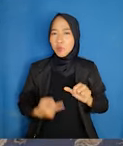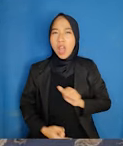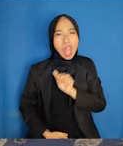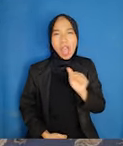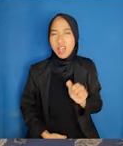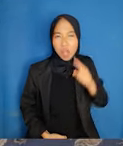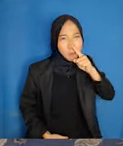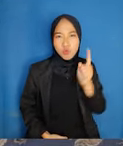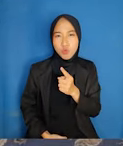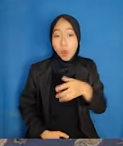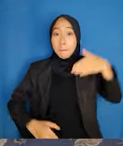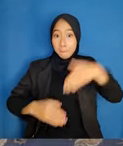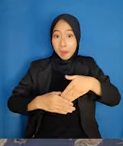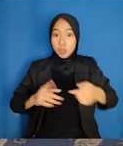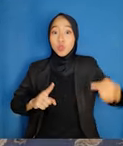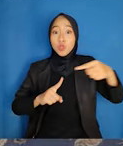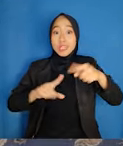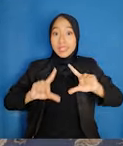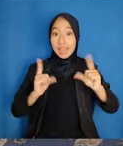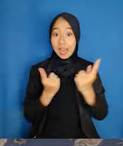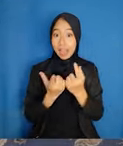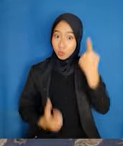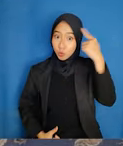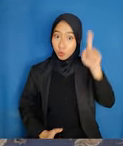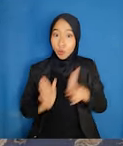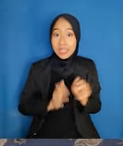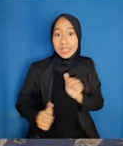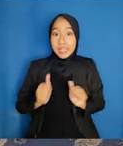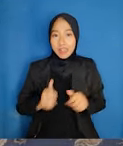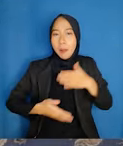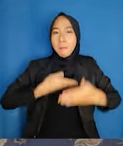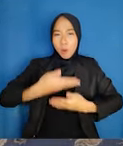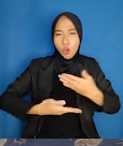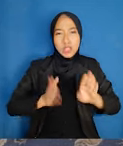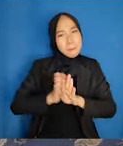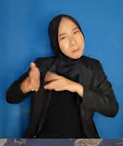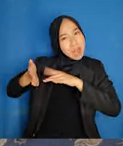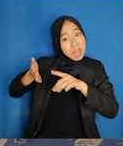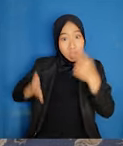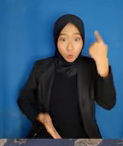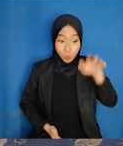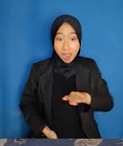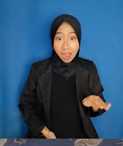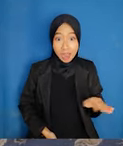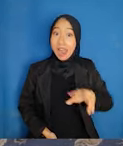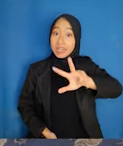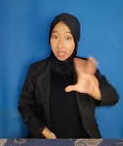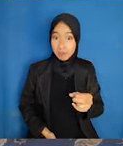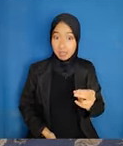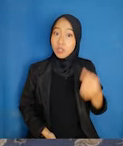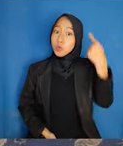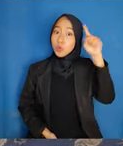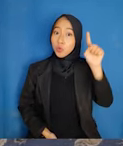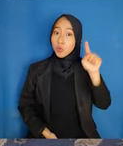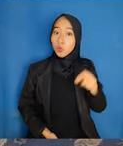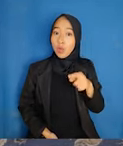guru-guru ketika masuk ke kelas untuk kegiatan proses belajarnya, itu bagi anak-anak yang disabilitas,